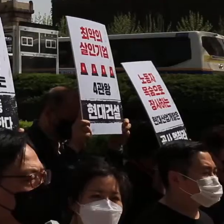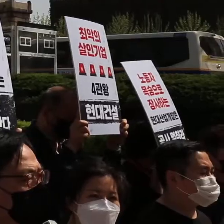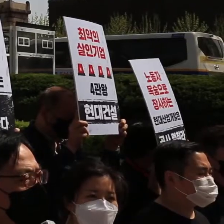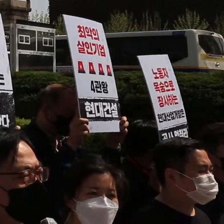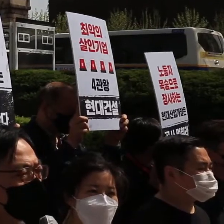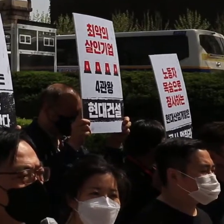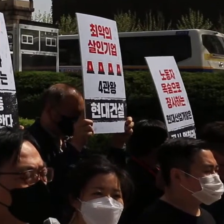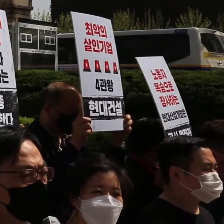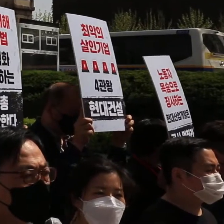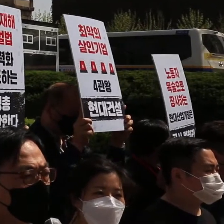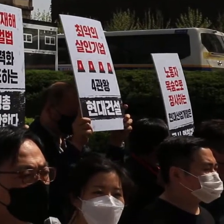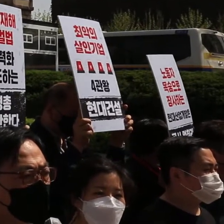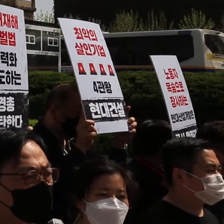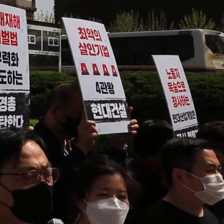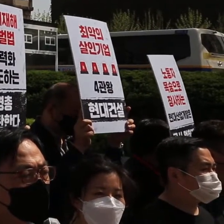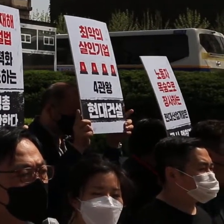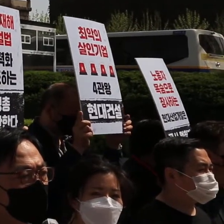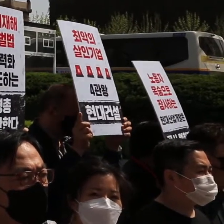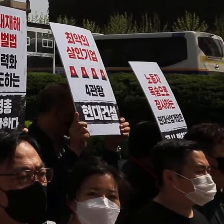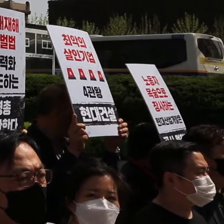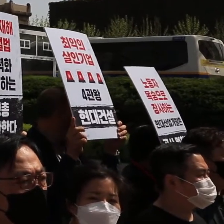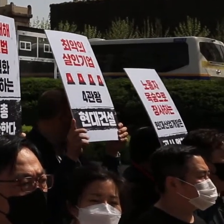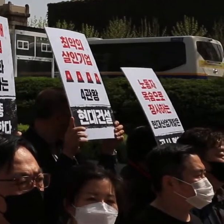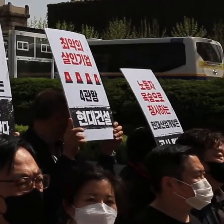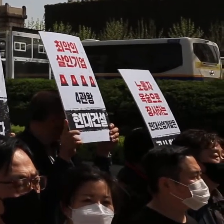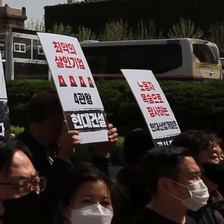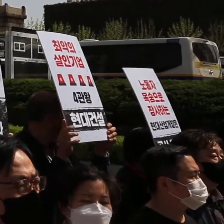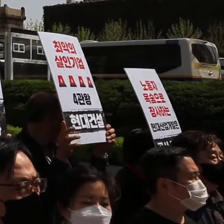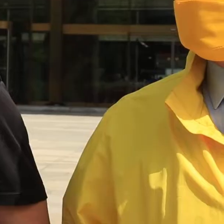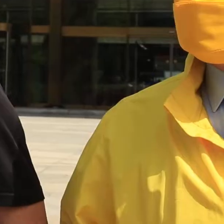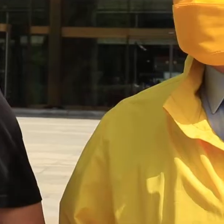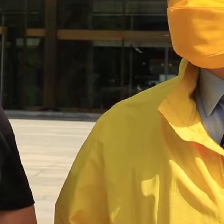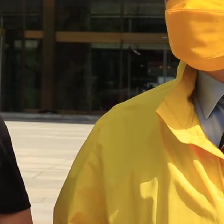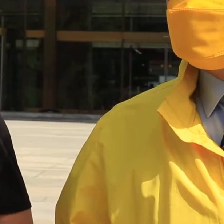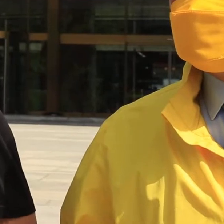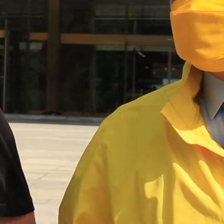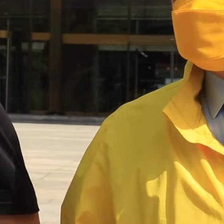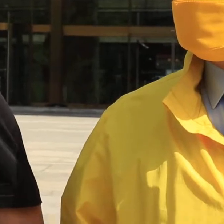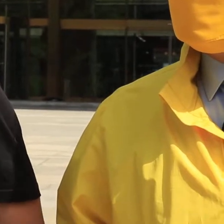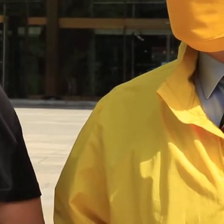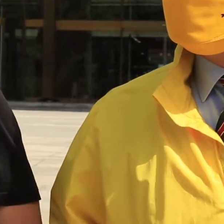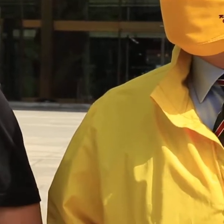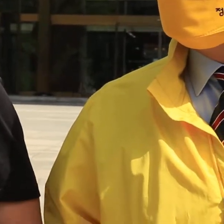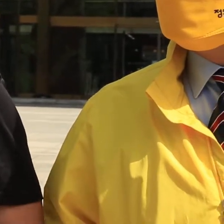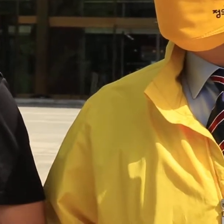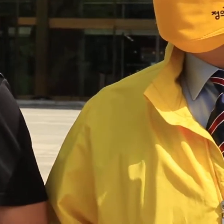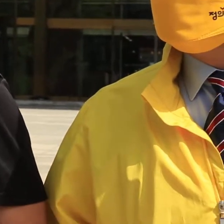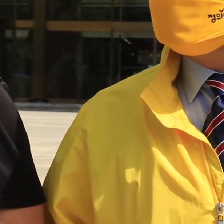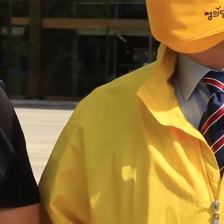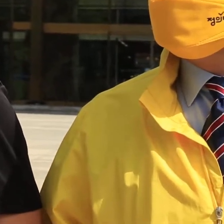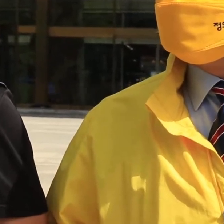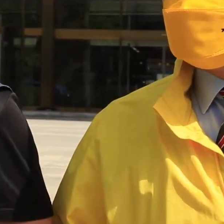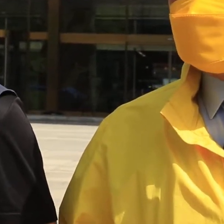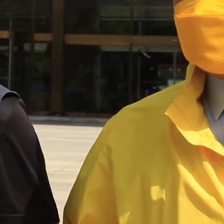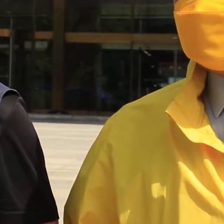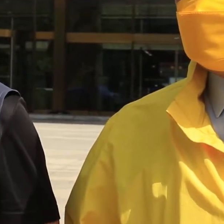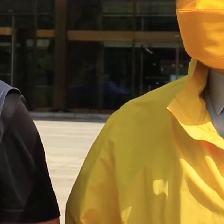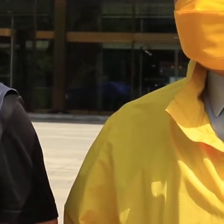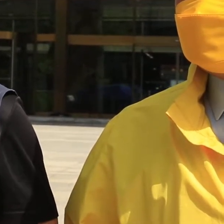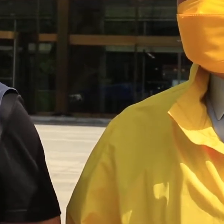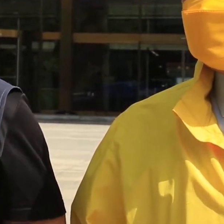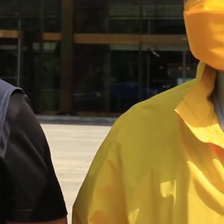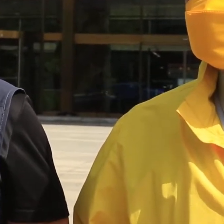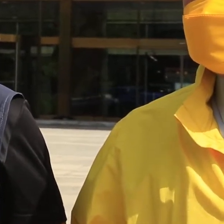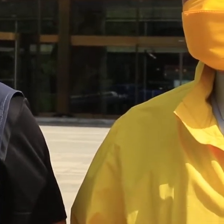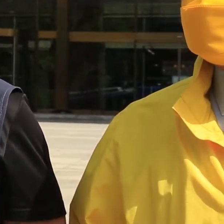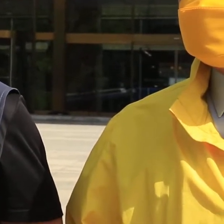대책 그리고 올해 특별하게 변화되는 내용도 있습니다. 변화되지 않는